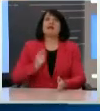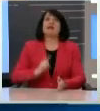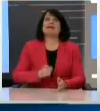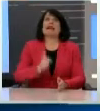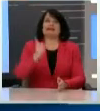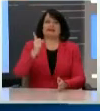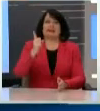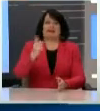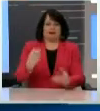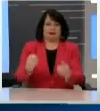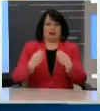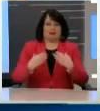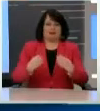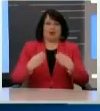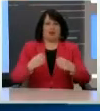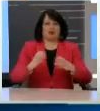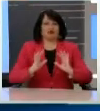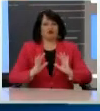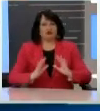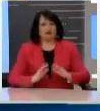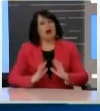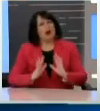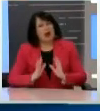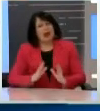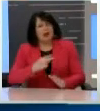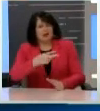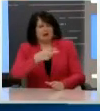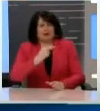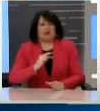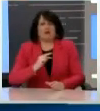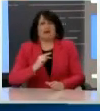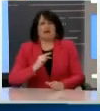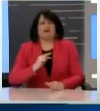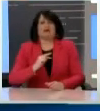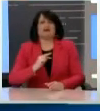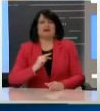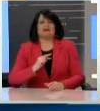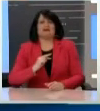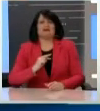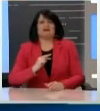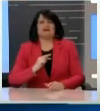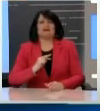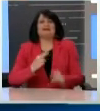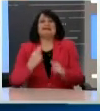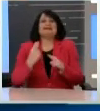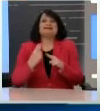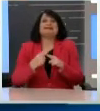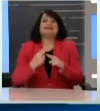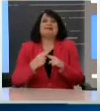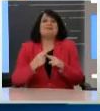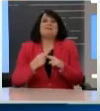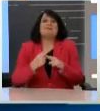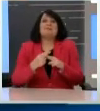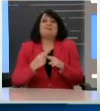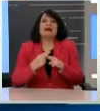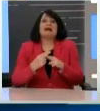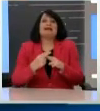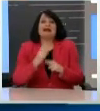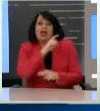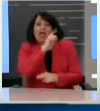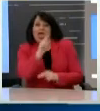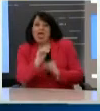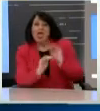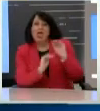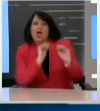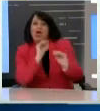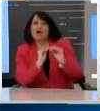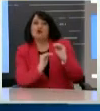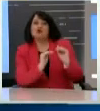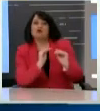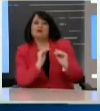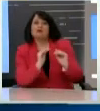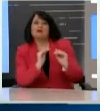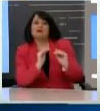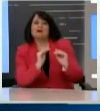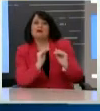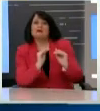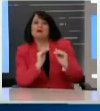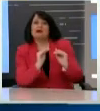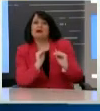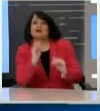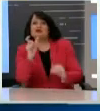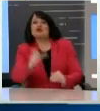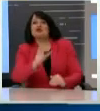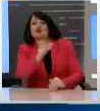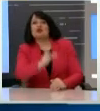Αμερική, αλλά παρόλα αυτά δεν απαντήσατε στα σημαντικά ερωτήματα που έχει κοινή γνώμη στην